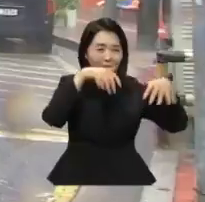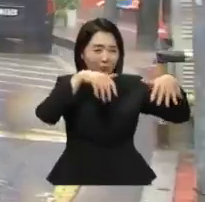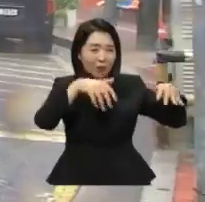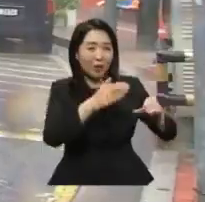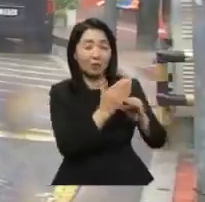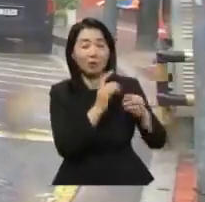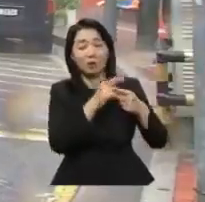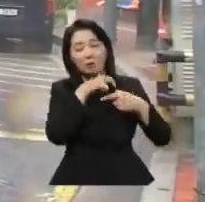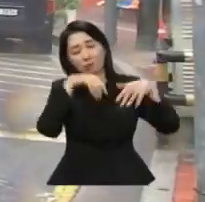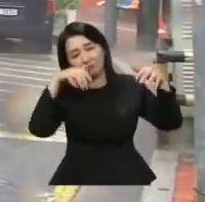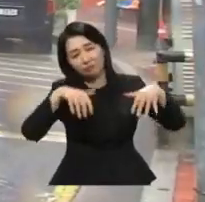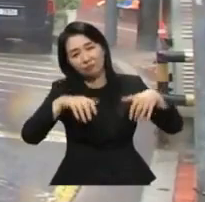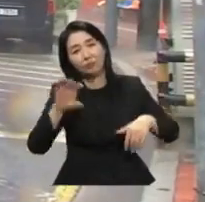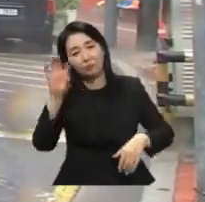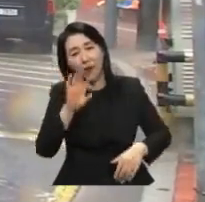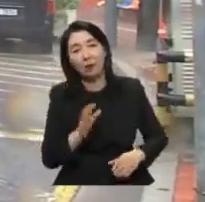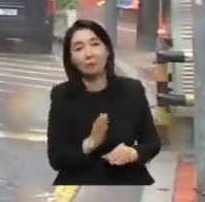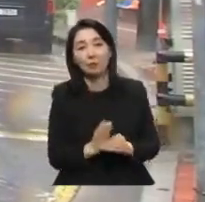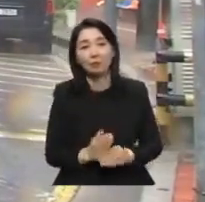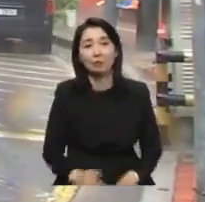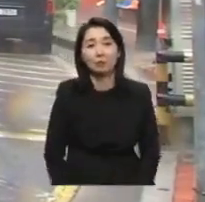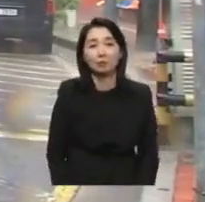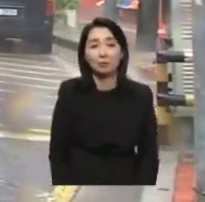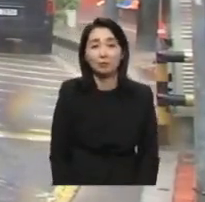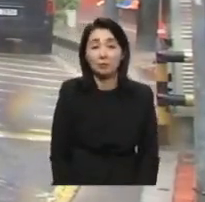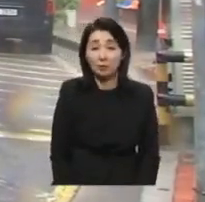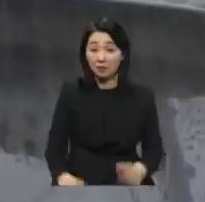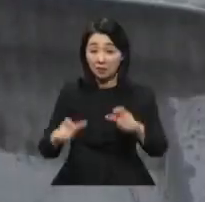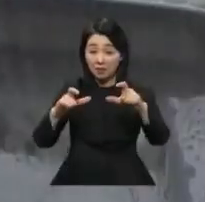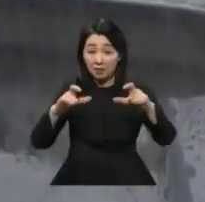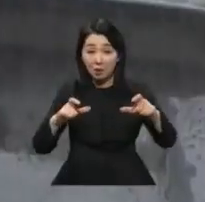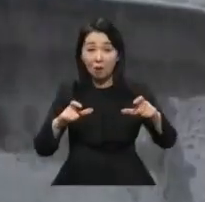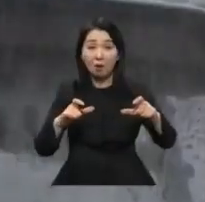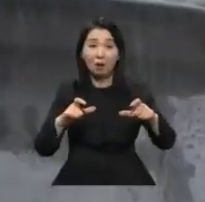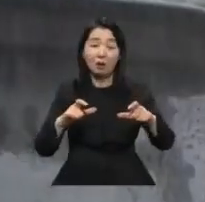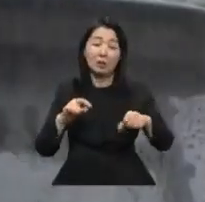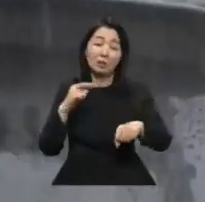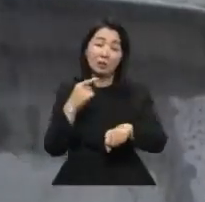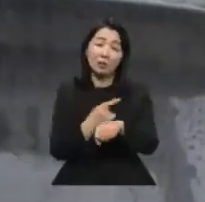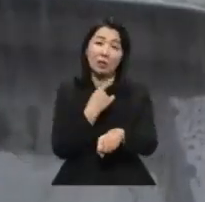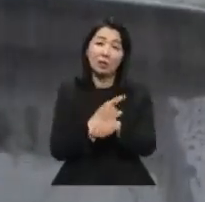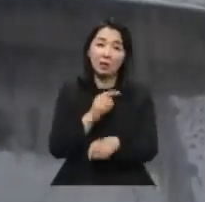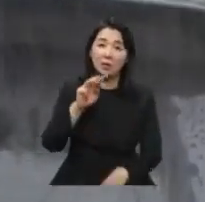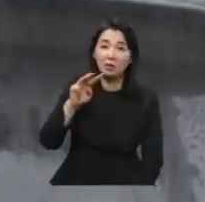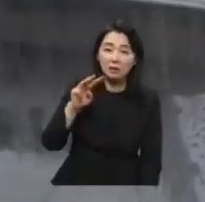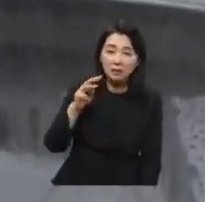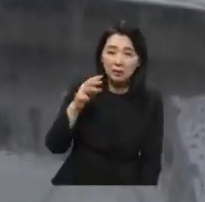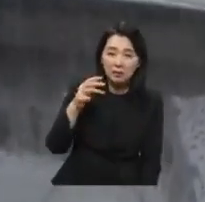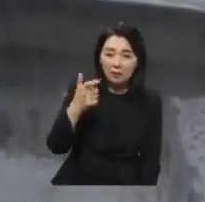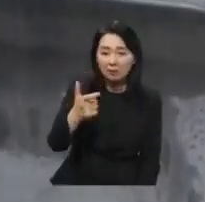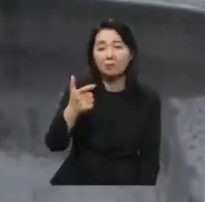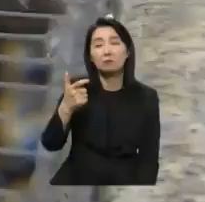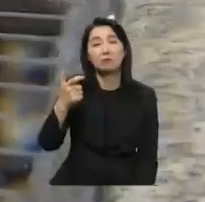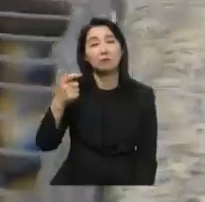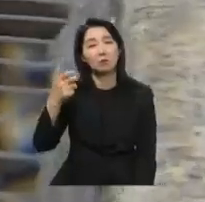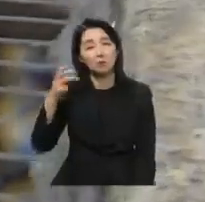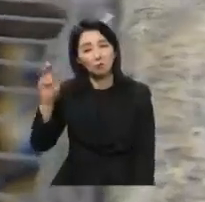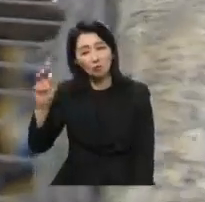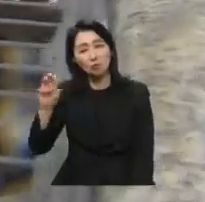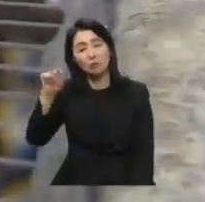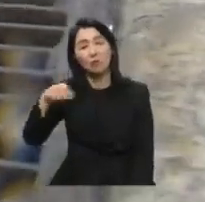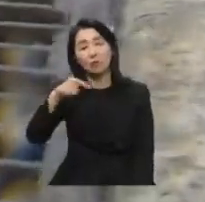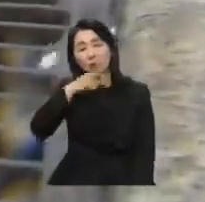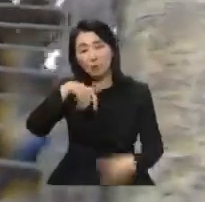다시 폭우가 반복되고 있는 겁니다 특히이 지역에는 내열 시간당 30에서 60mm의 강한 비가 오는 곳도